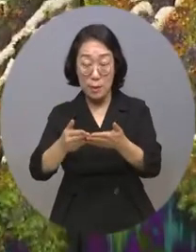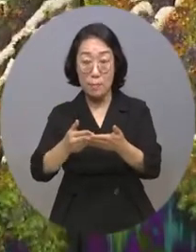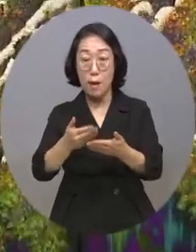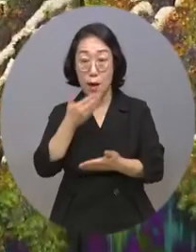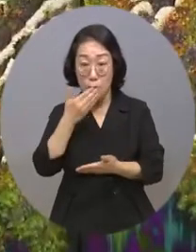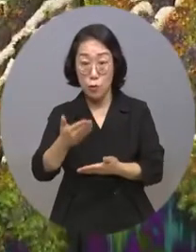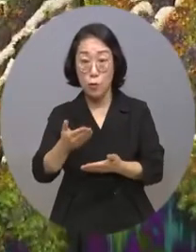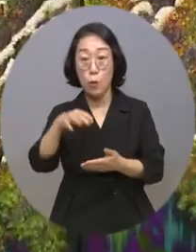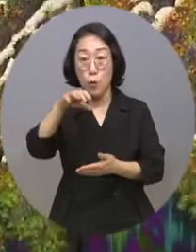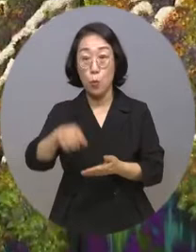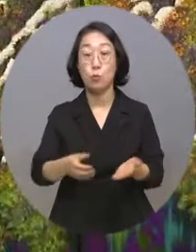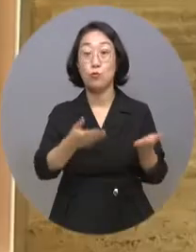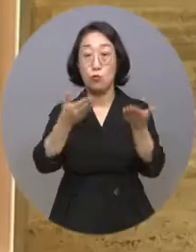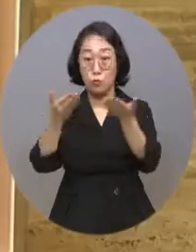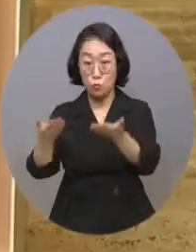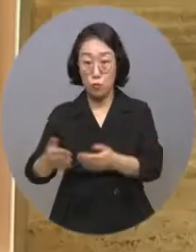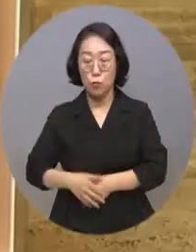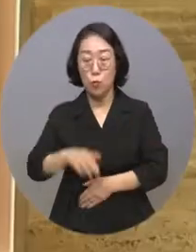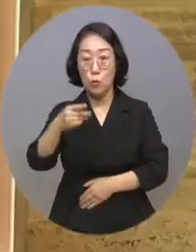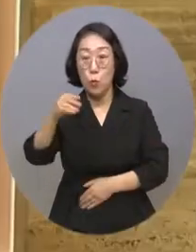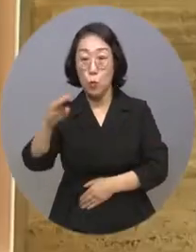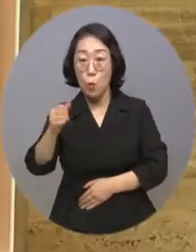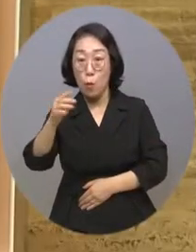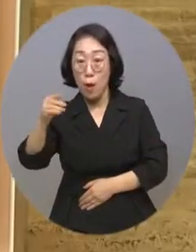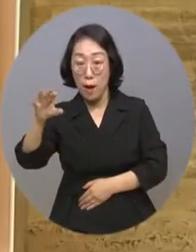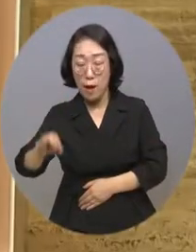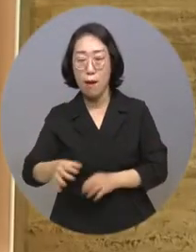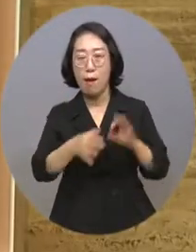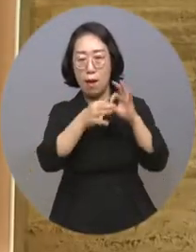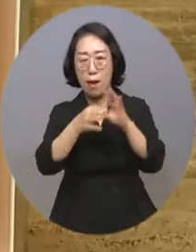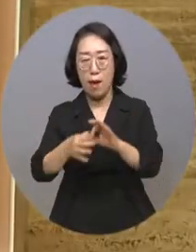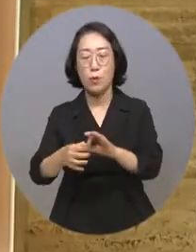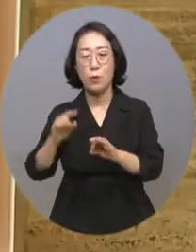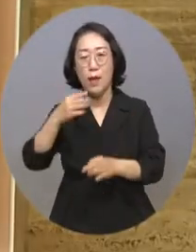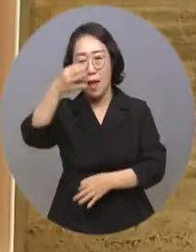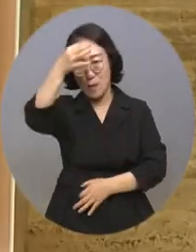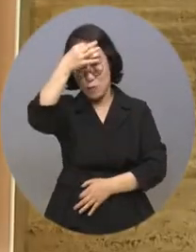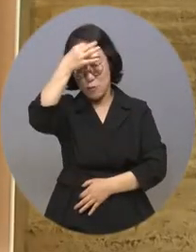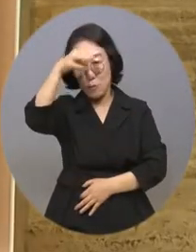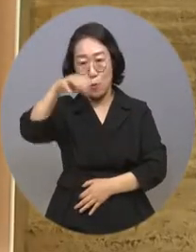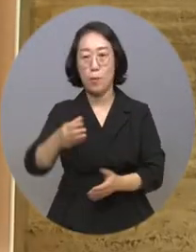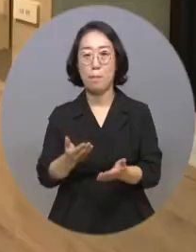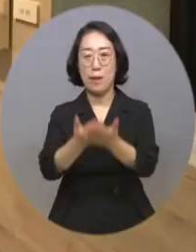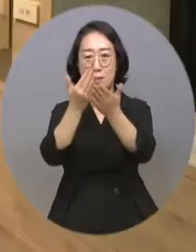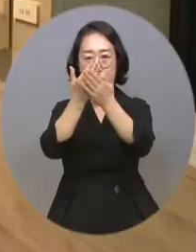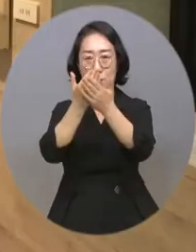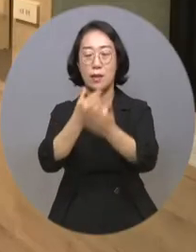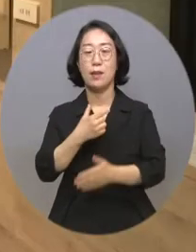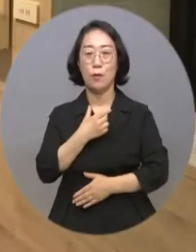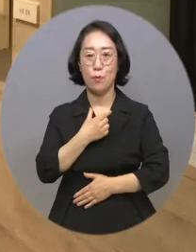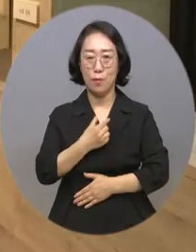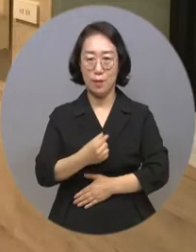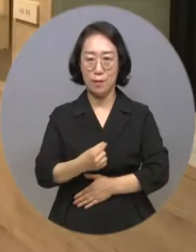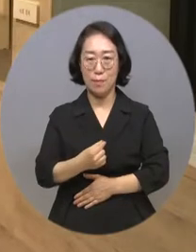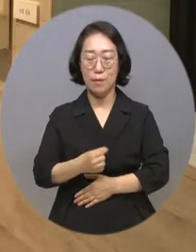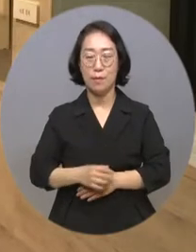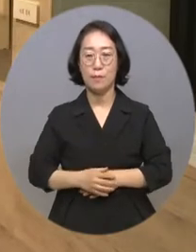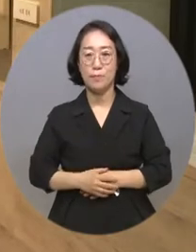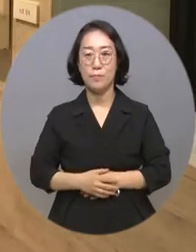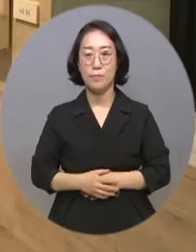되어 소룡화랑이 지역 주민들의 예술 심토로 거듭나길 기대합니다. 복지TV